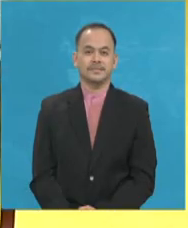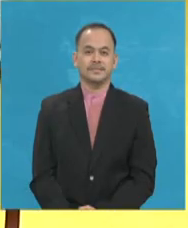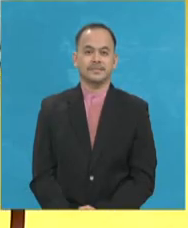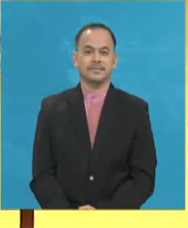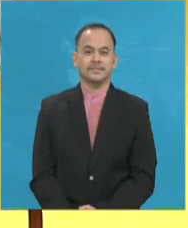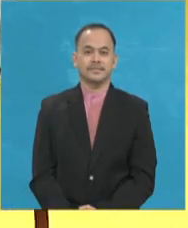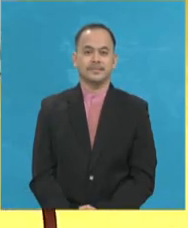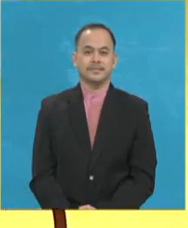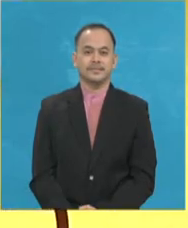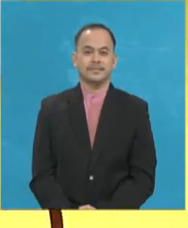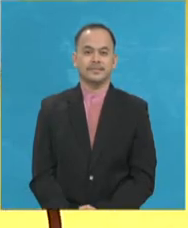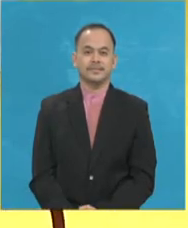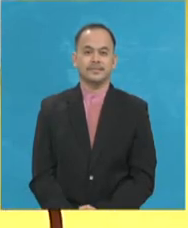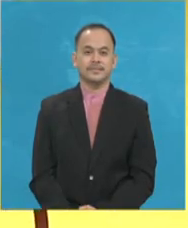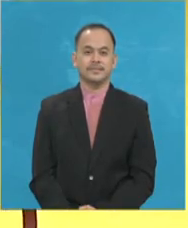hai hai